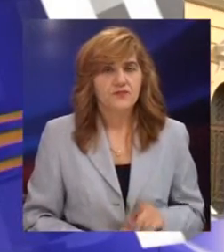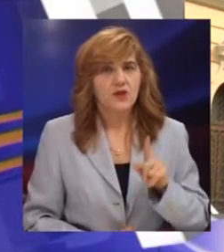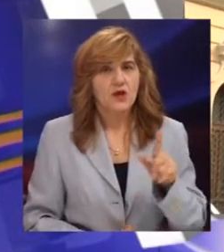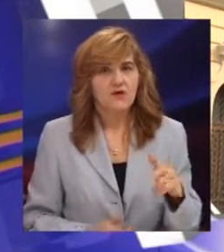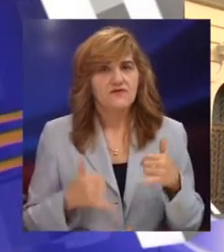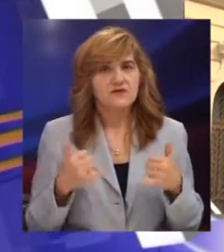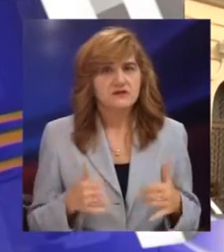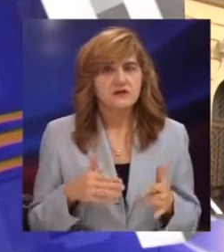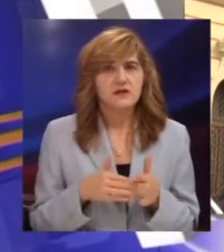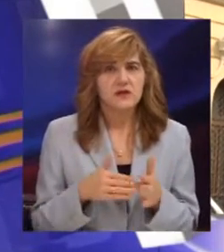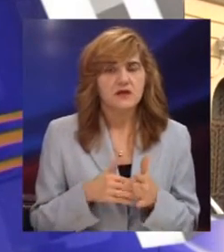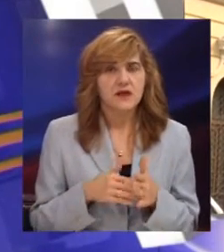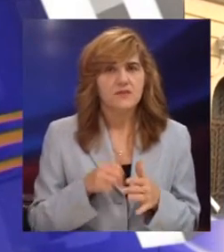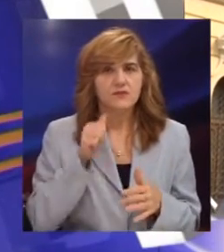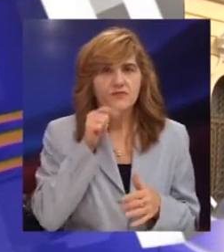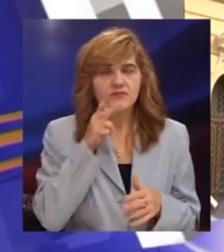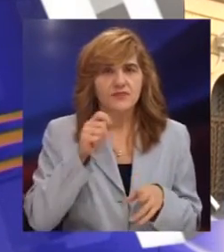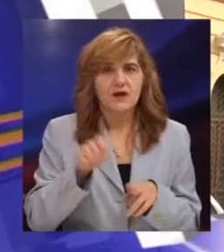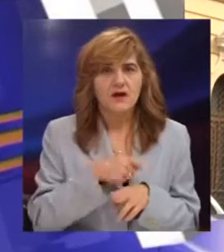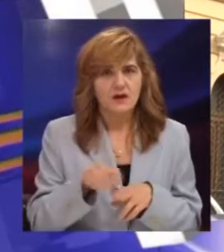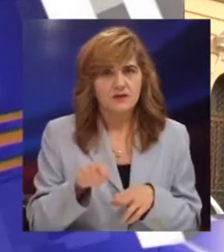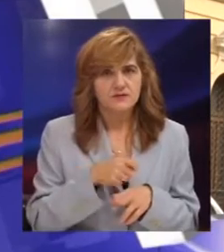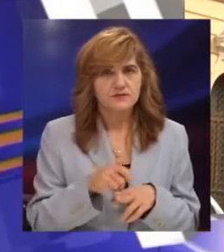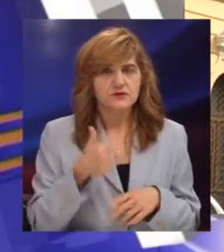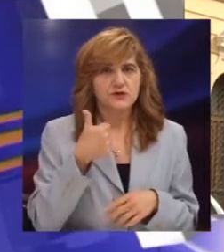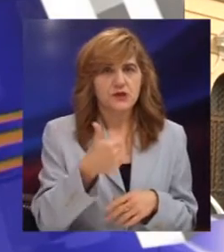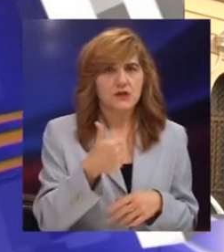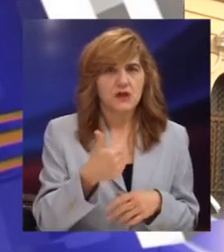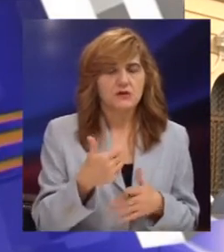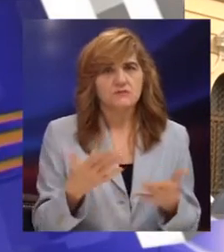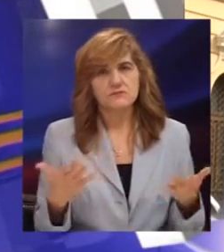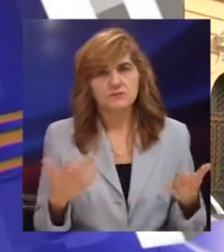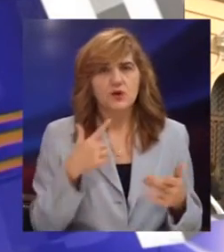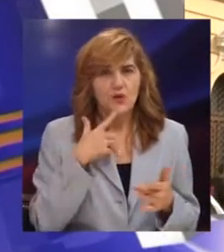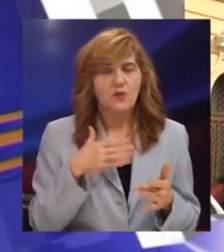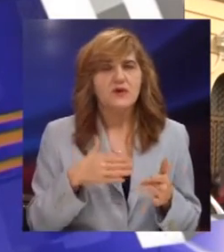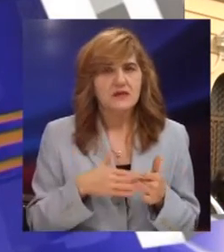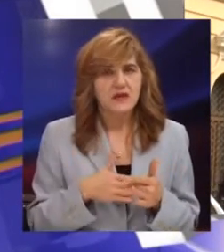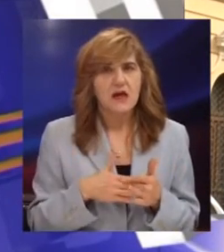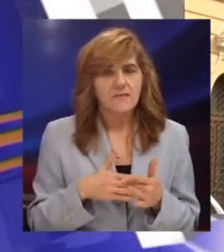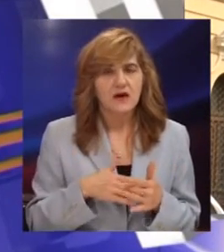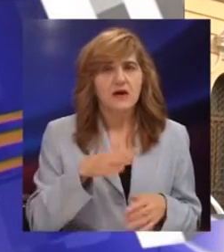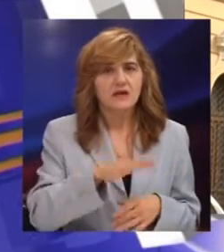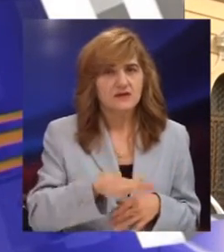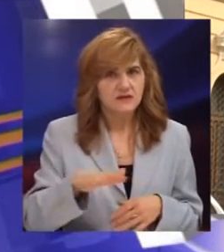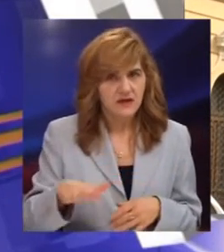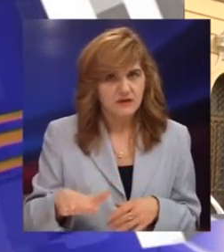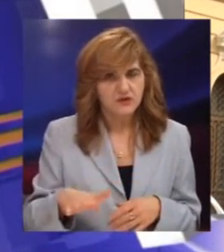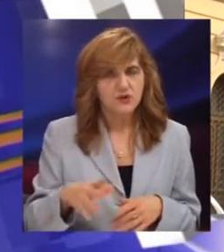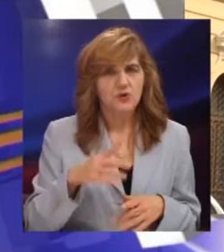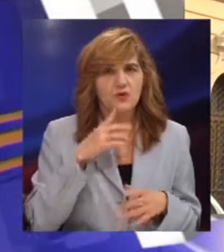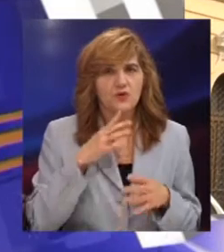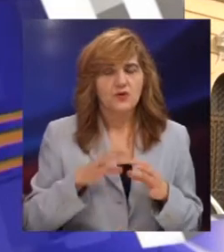sada moraju da se rešavaju naknadno i na jedan način koji treba da decu odeljenje